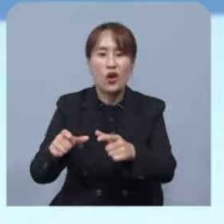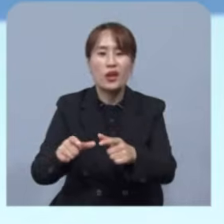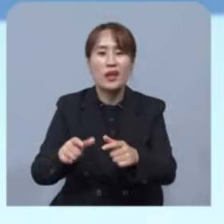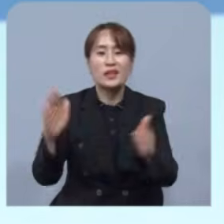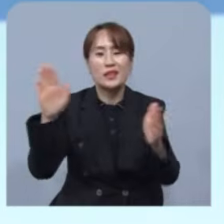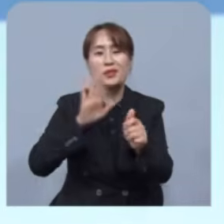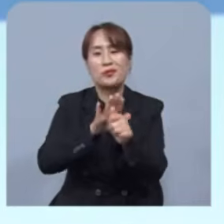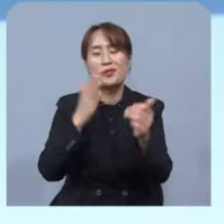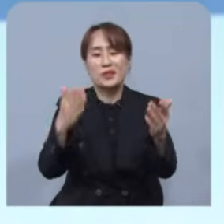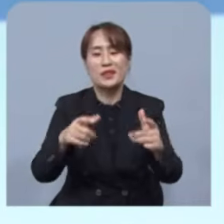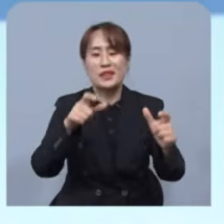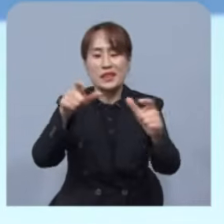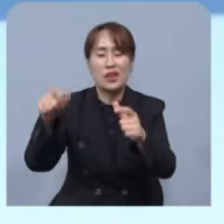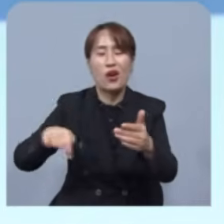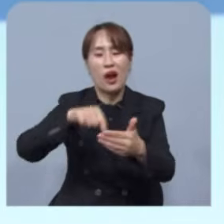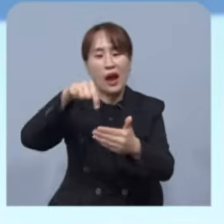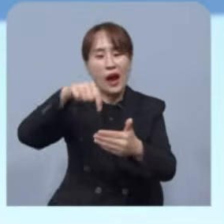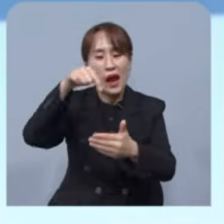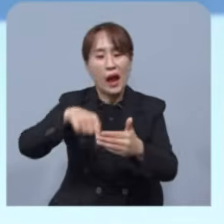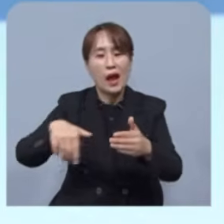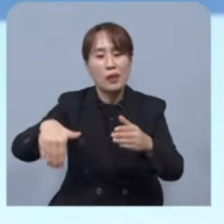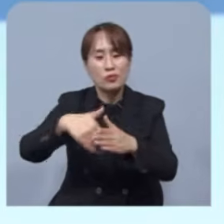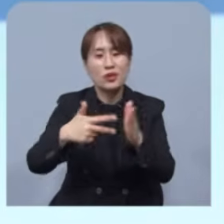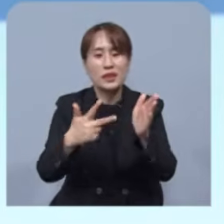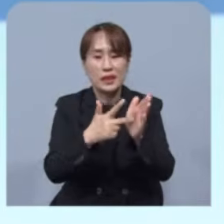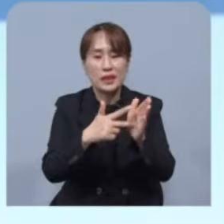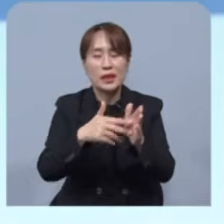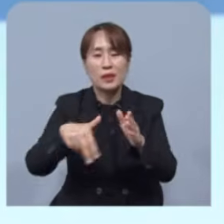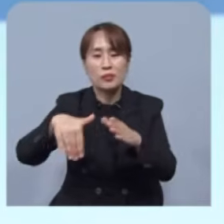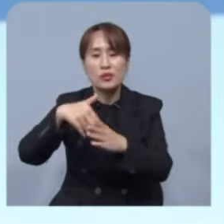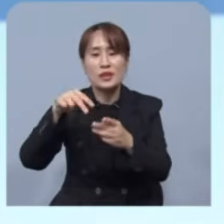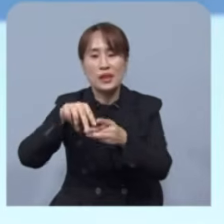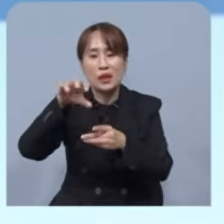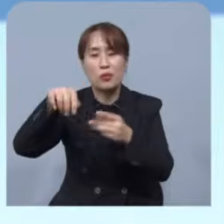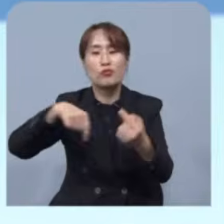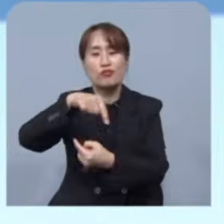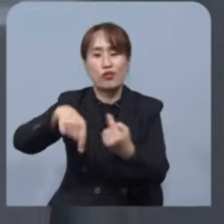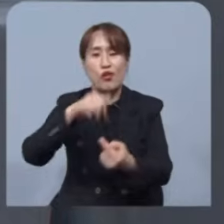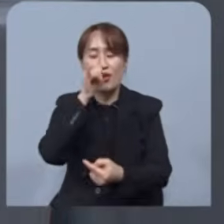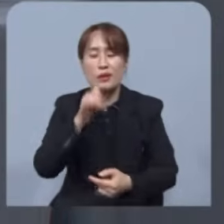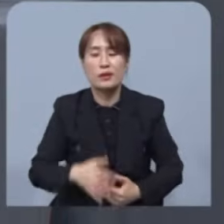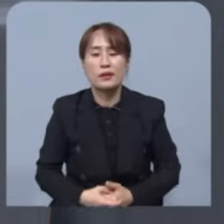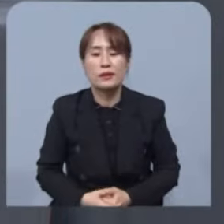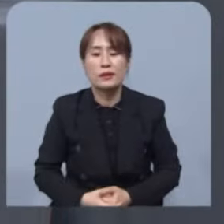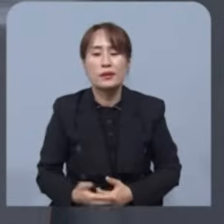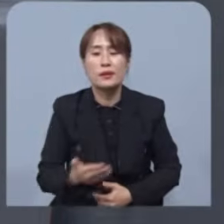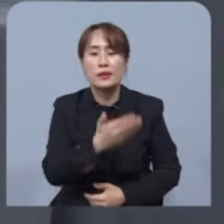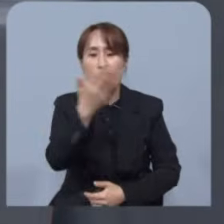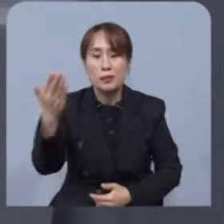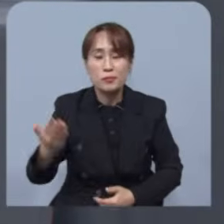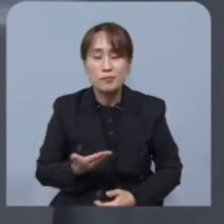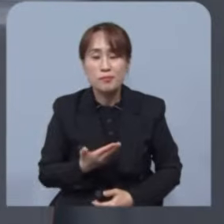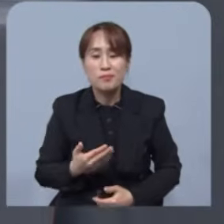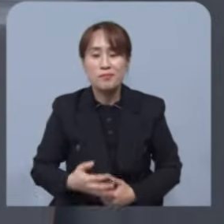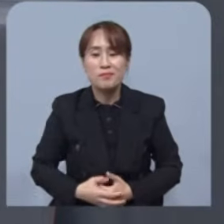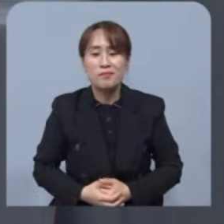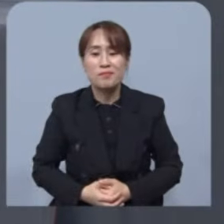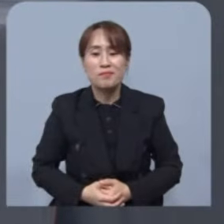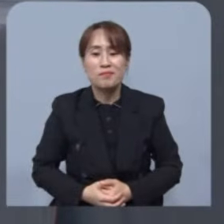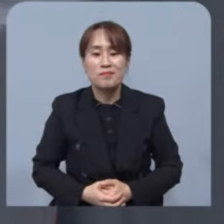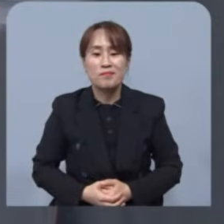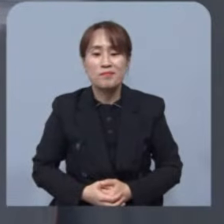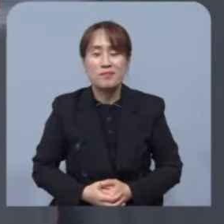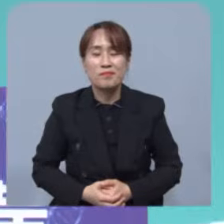했는데 단위로 해서 지역의 그 문화재단, 문화센터 중심으로 하고 있습니다. 여러분들